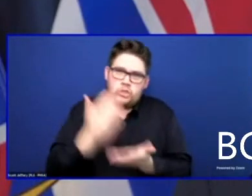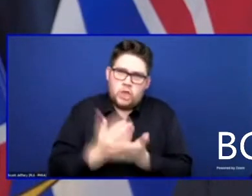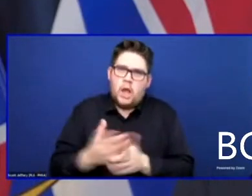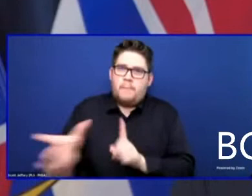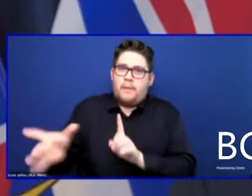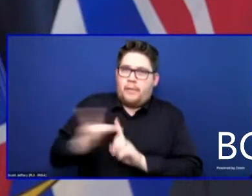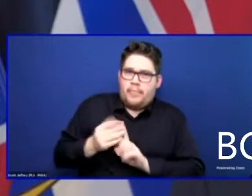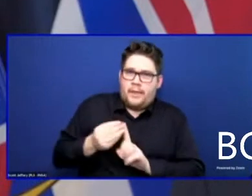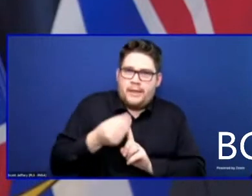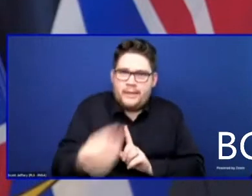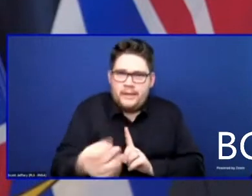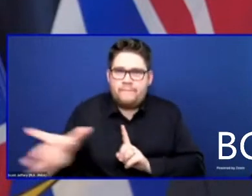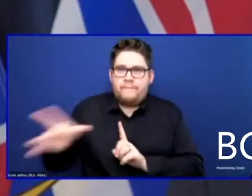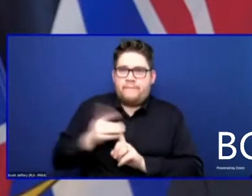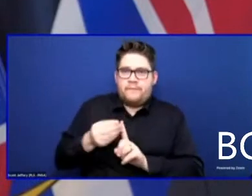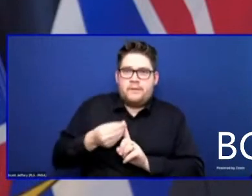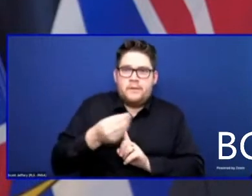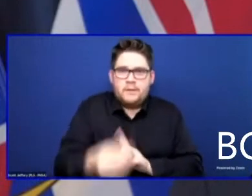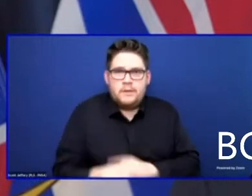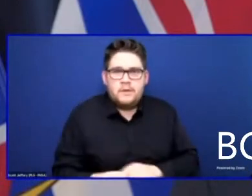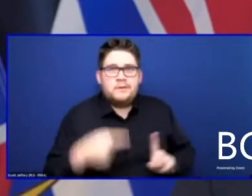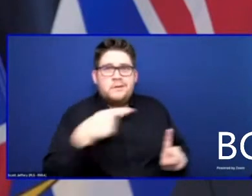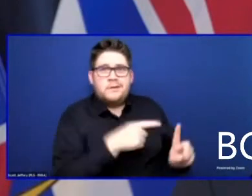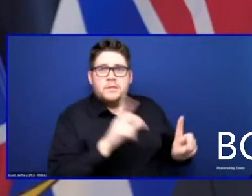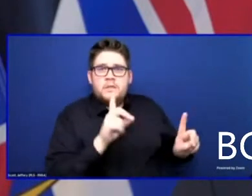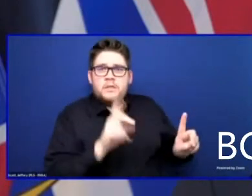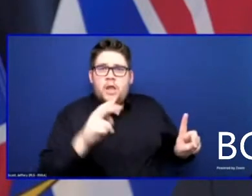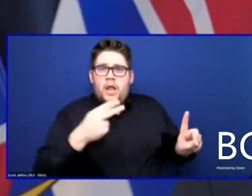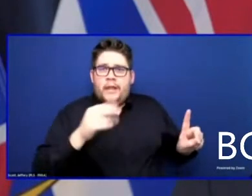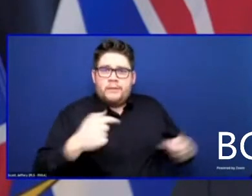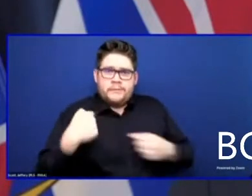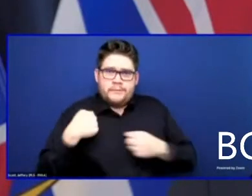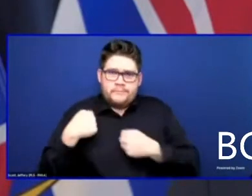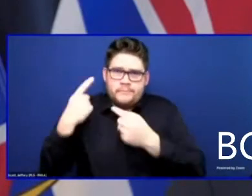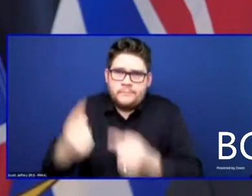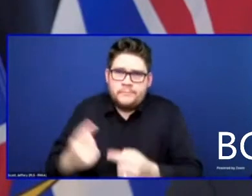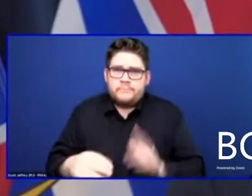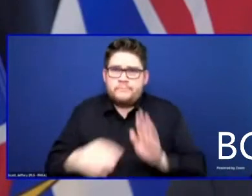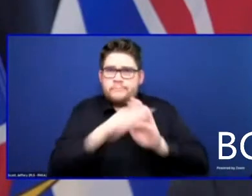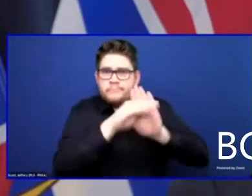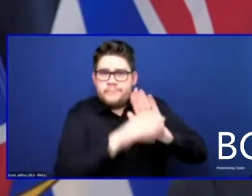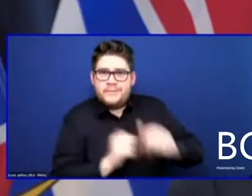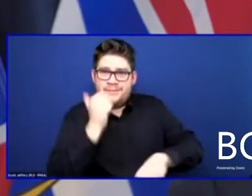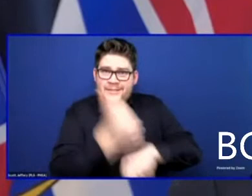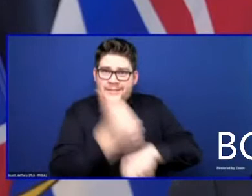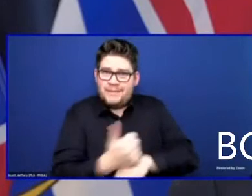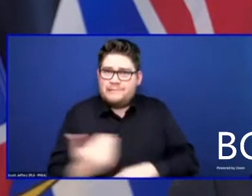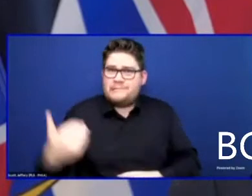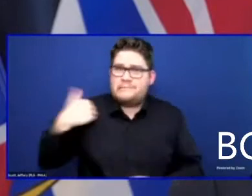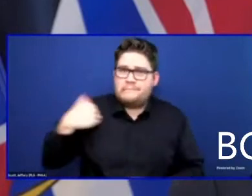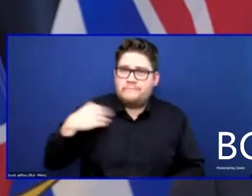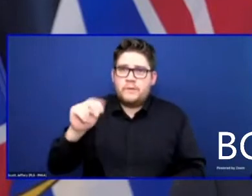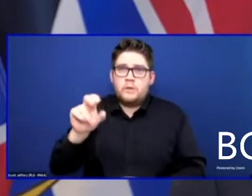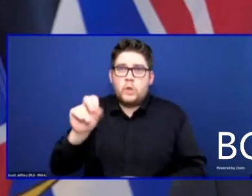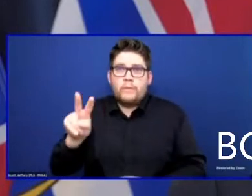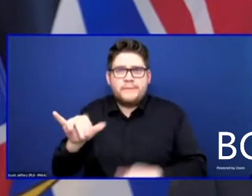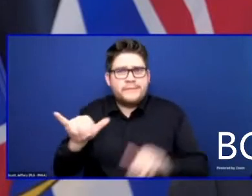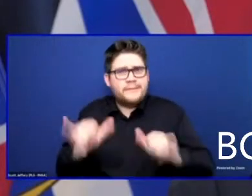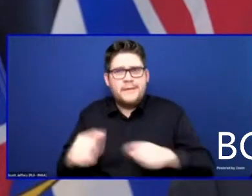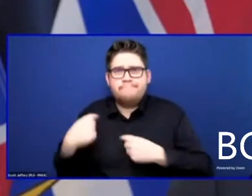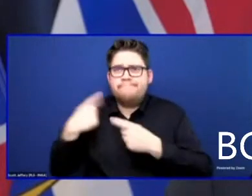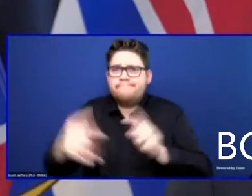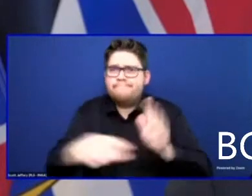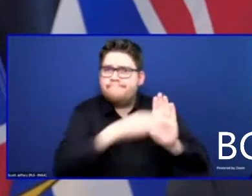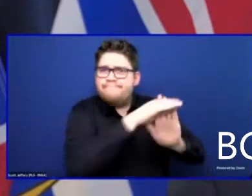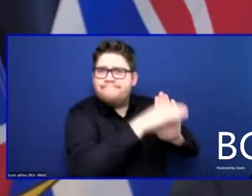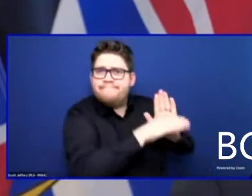来阻止 significant 病毒的 orders in 传 place. 播 We were put in place in November. 我们也是 made 发布 more 了这个 made 很 more 重要的卫